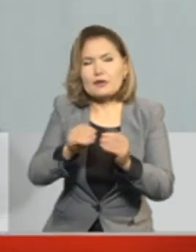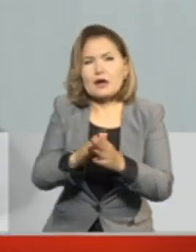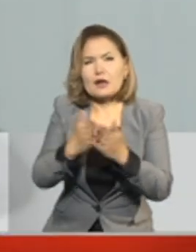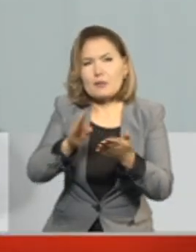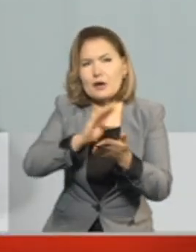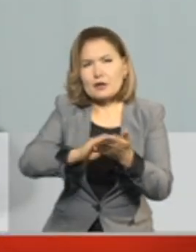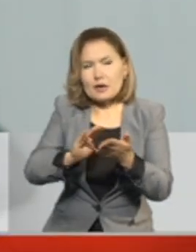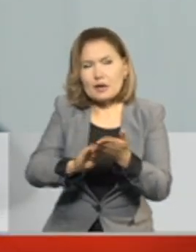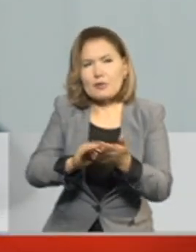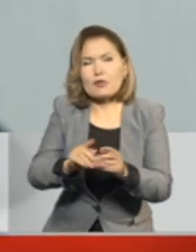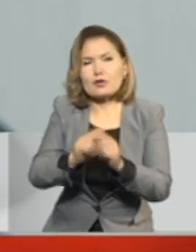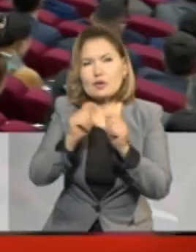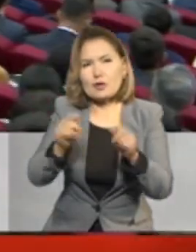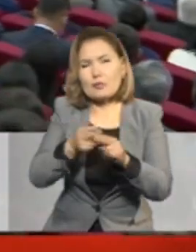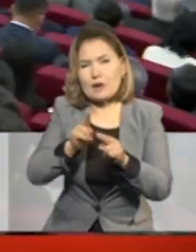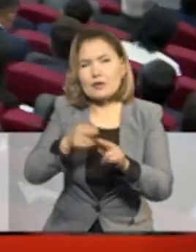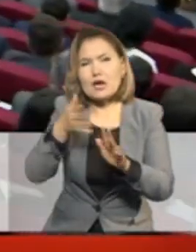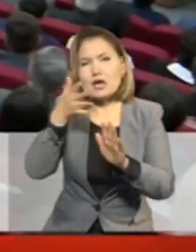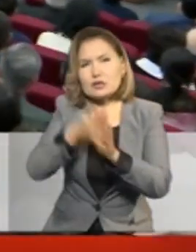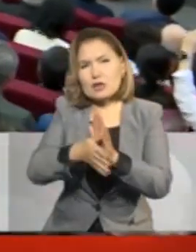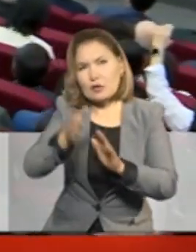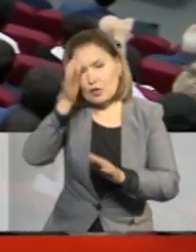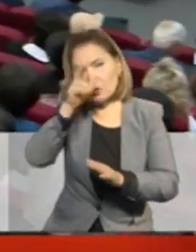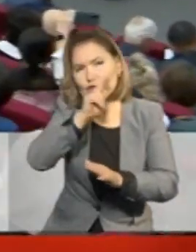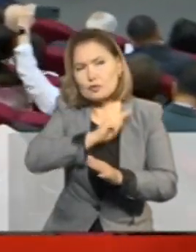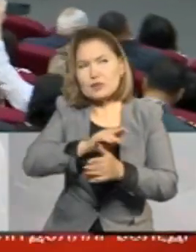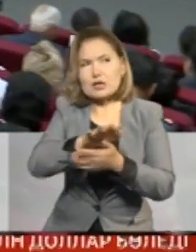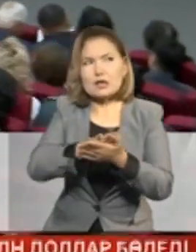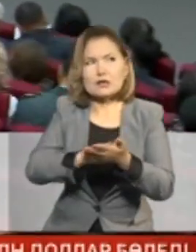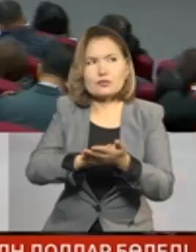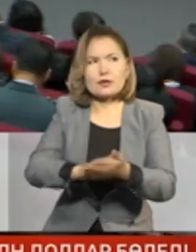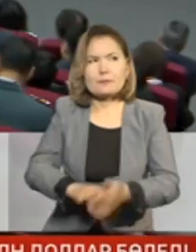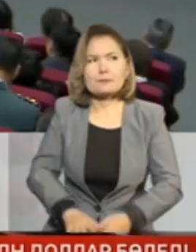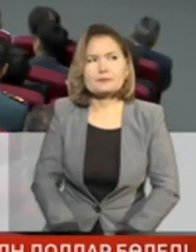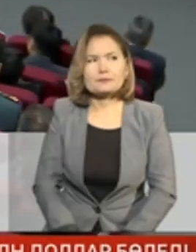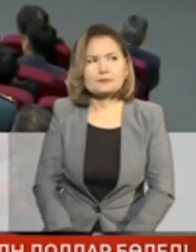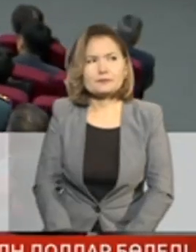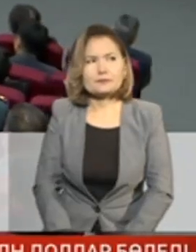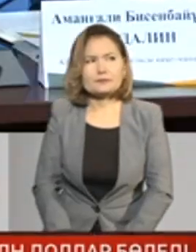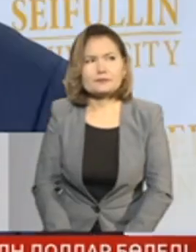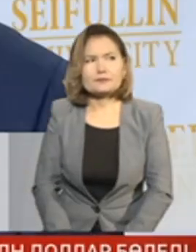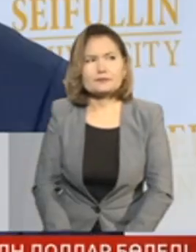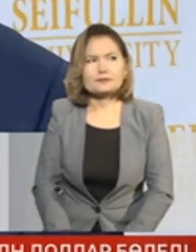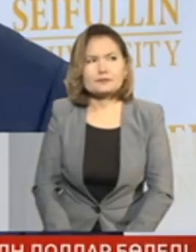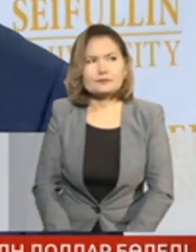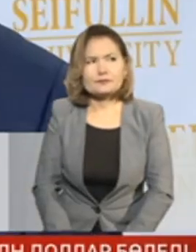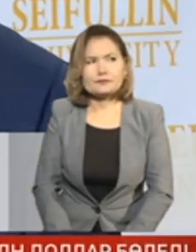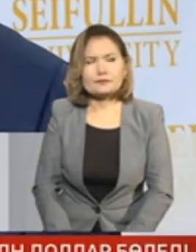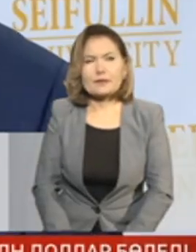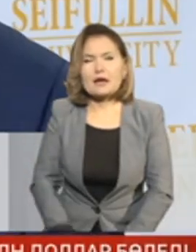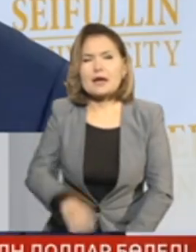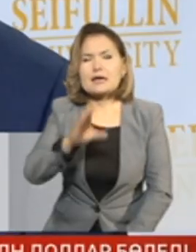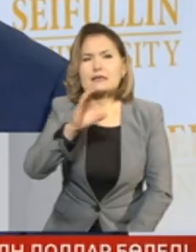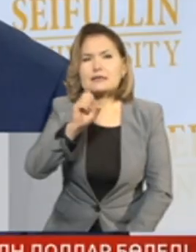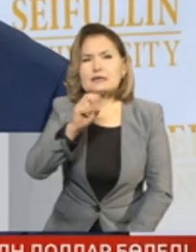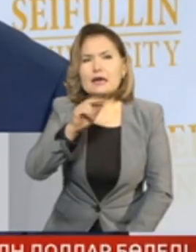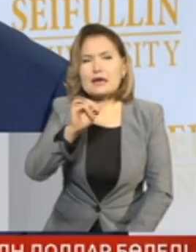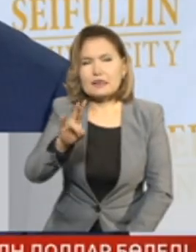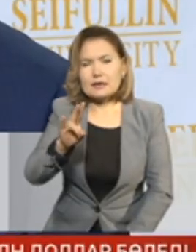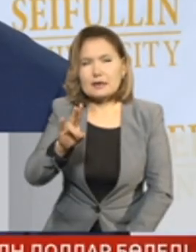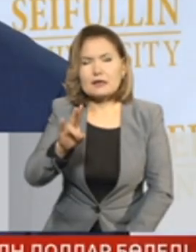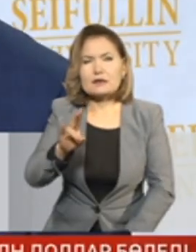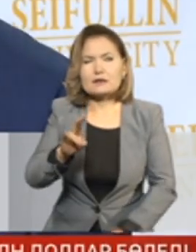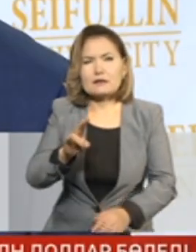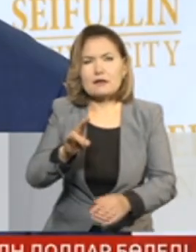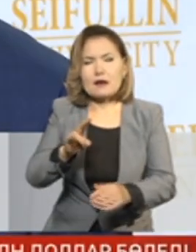том-том кітап жарық көріп, зерттеу жұмыстары жалғасып жатыр. енді сәкен жылда жақсы дәліптер жатыр.